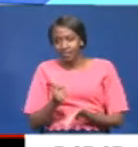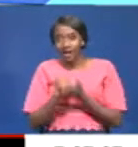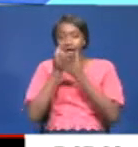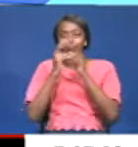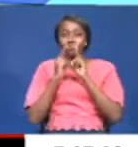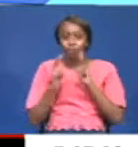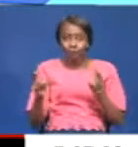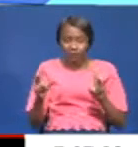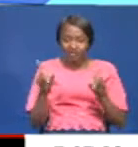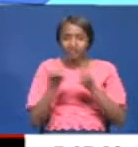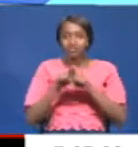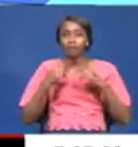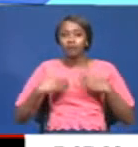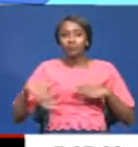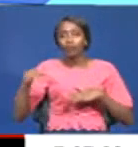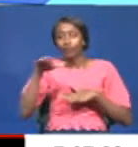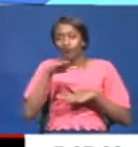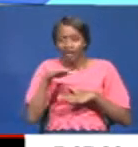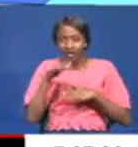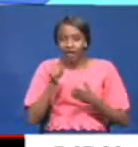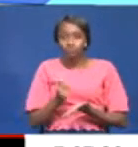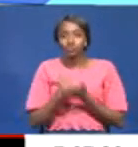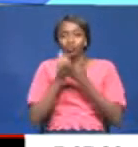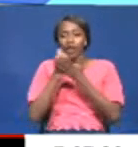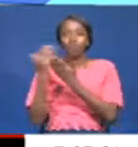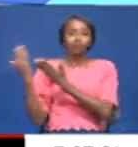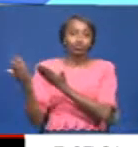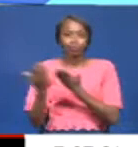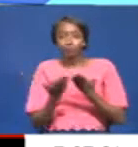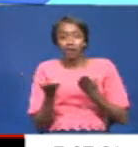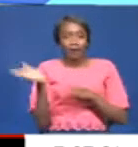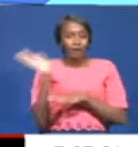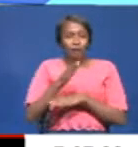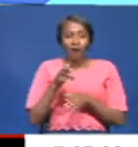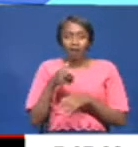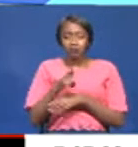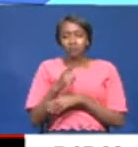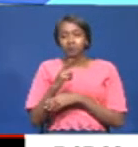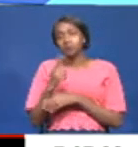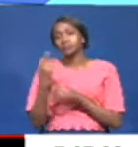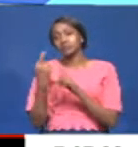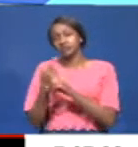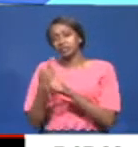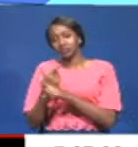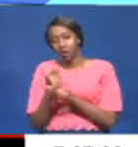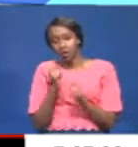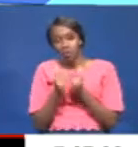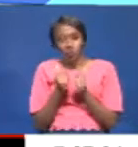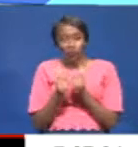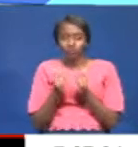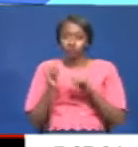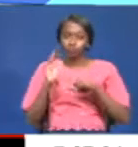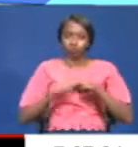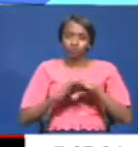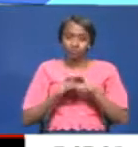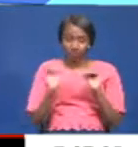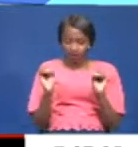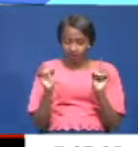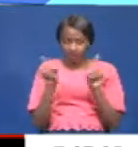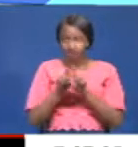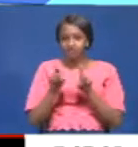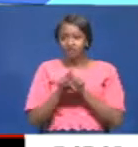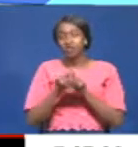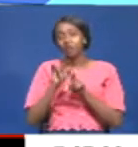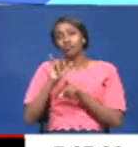wakazi kusaidia katika kutoa silaha zinazomilikiwa kinyume cha sheria katika eneo hilo. Mwanahabari wetu Yusuf Fara